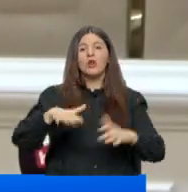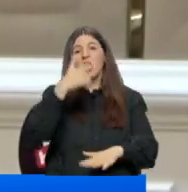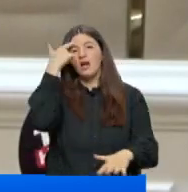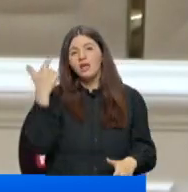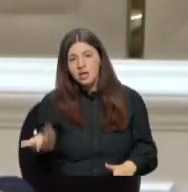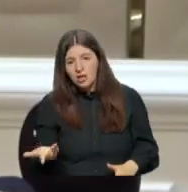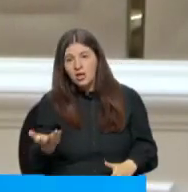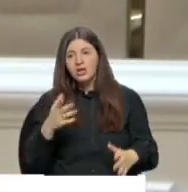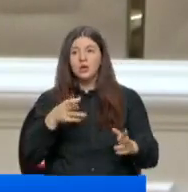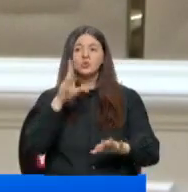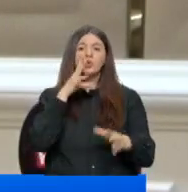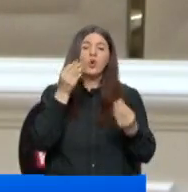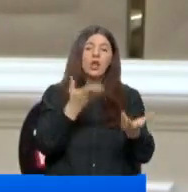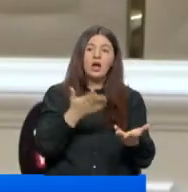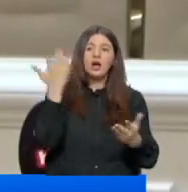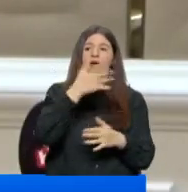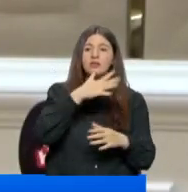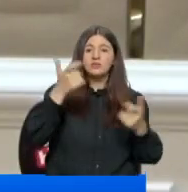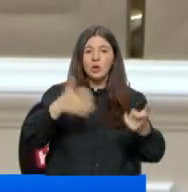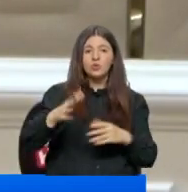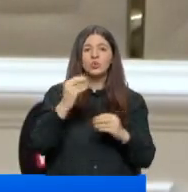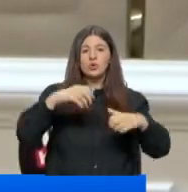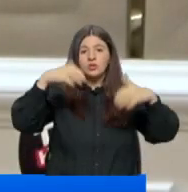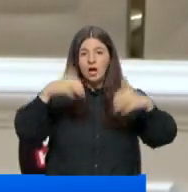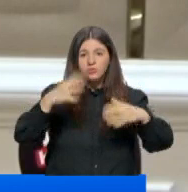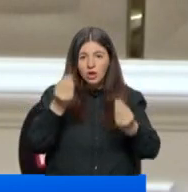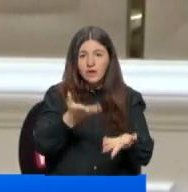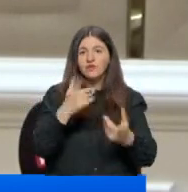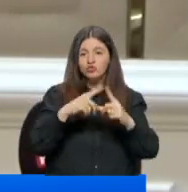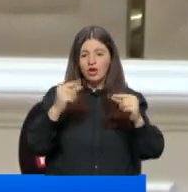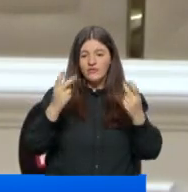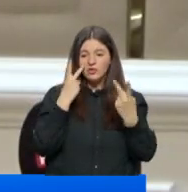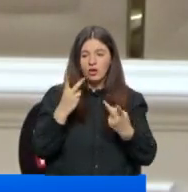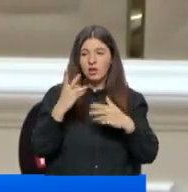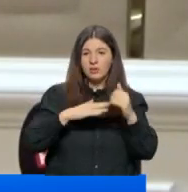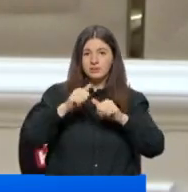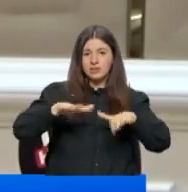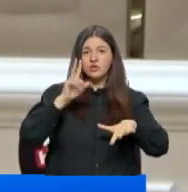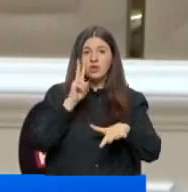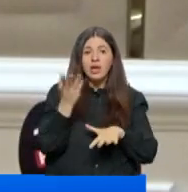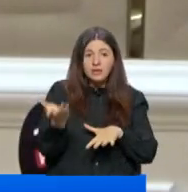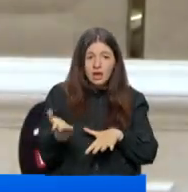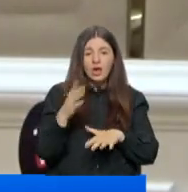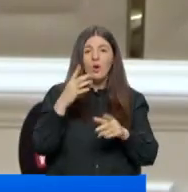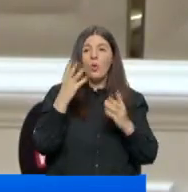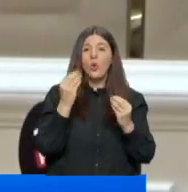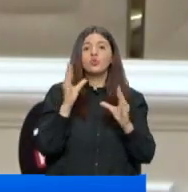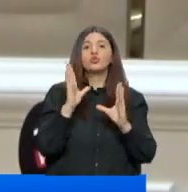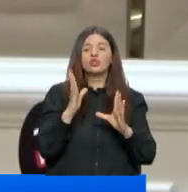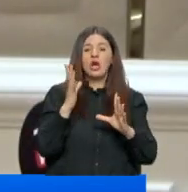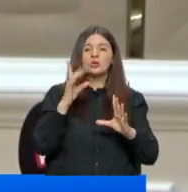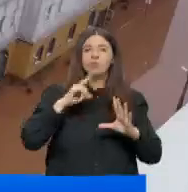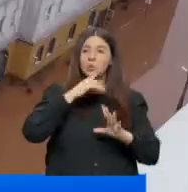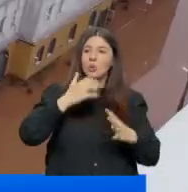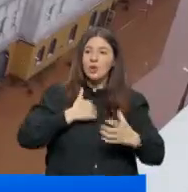kaderi. Sonuç itibariyle Karadeniz bölgemiz çok yağış alan ve coğrafi yapısı itibariyle de oldukça meşakkatli